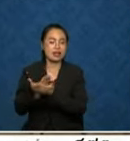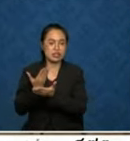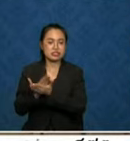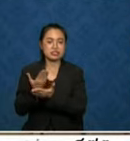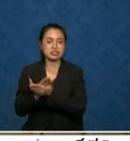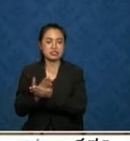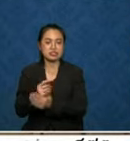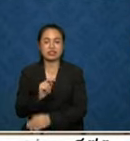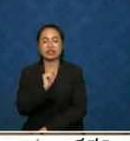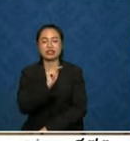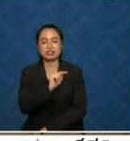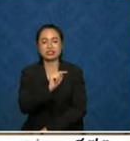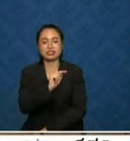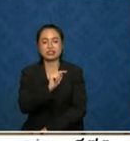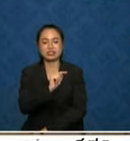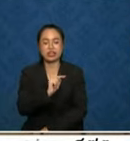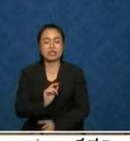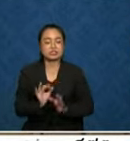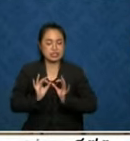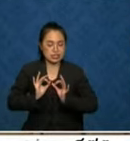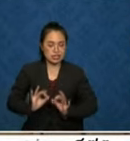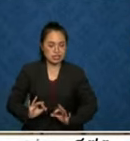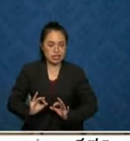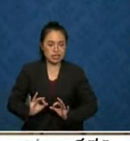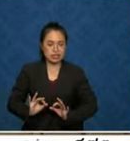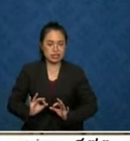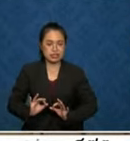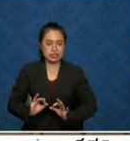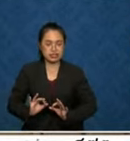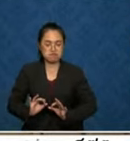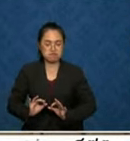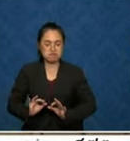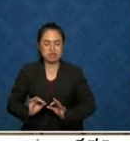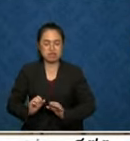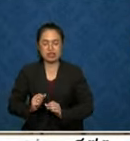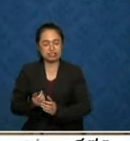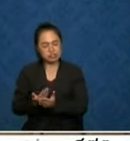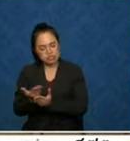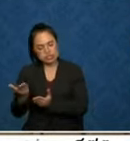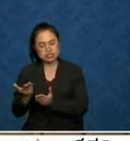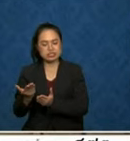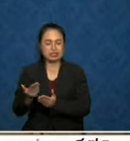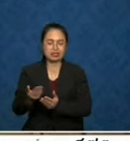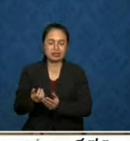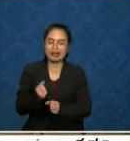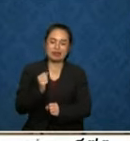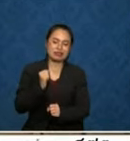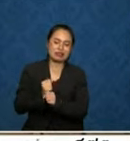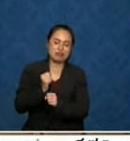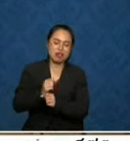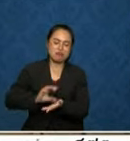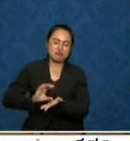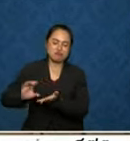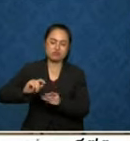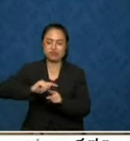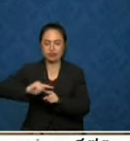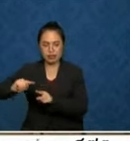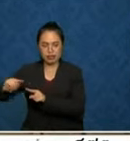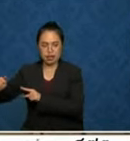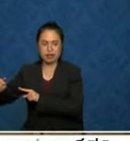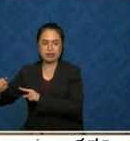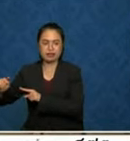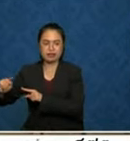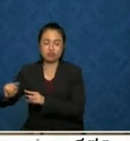เงินนี้ในการตัดสินใจนะคะอย่างมีประสิทธิภาพและที่สำคัญของวิชานี้นะคะท่านประธ